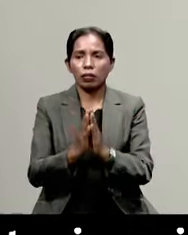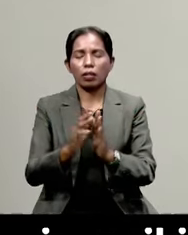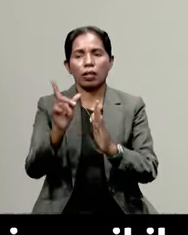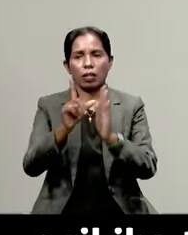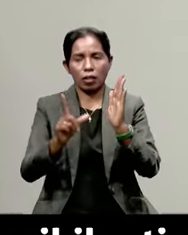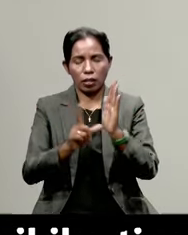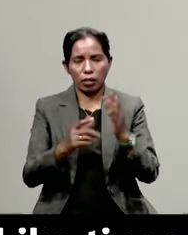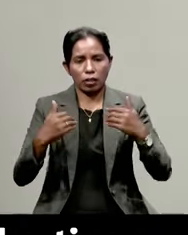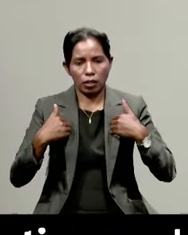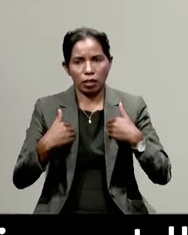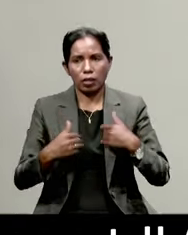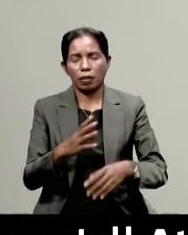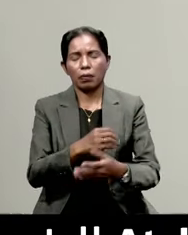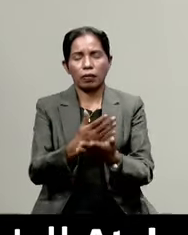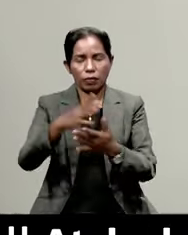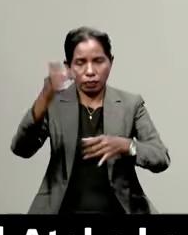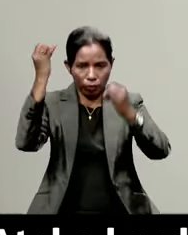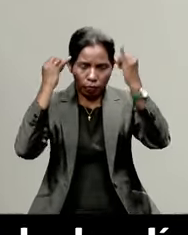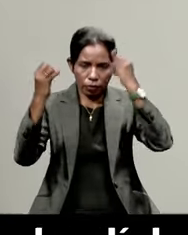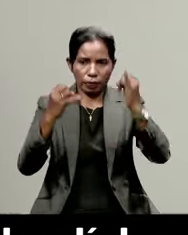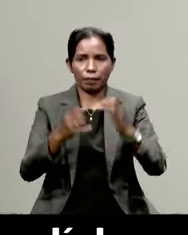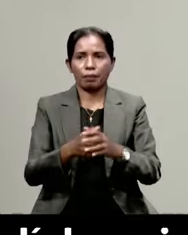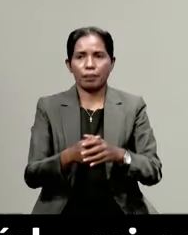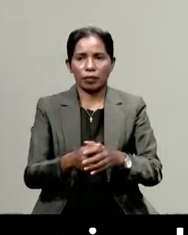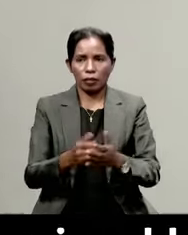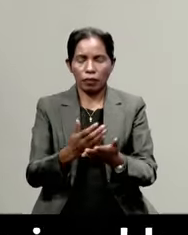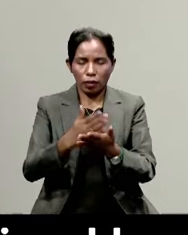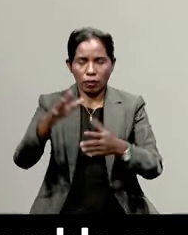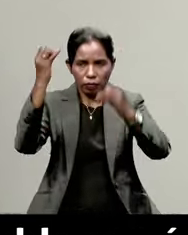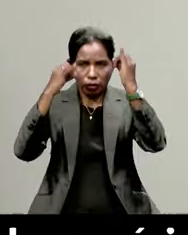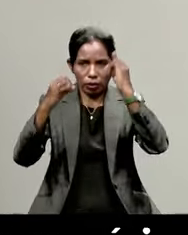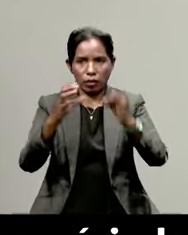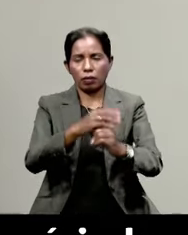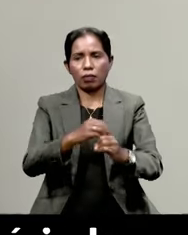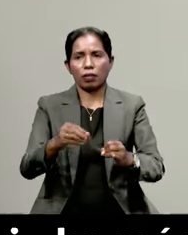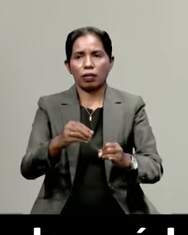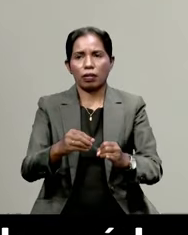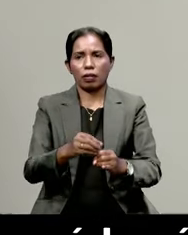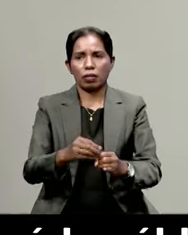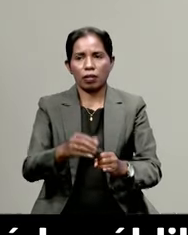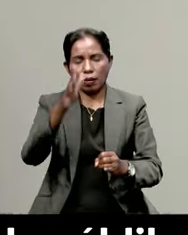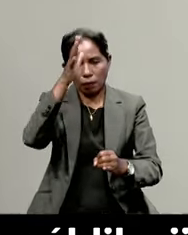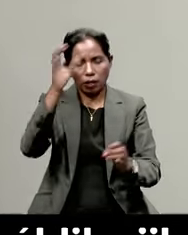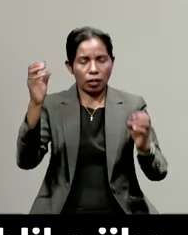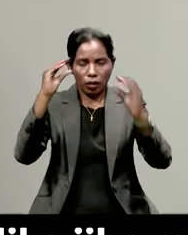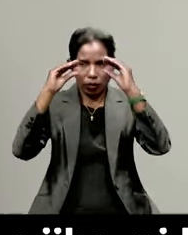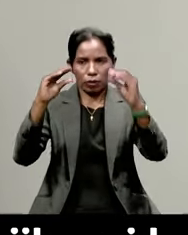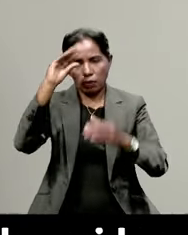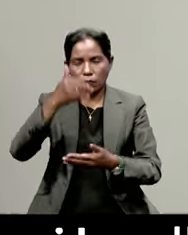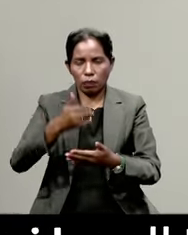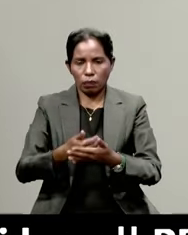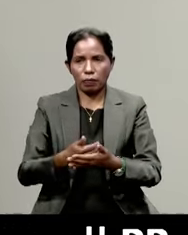iona nusa ba la socializa lei ya te ola se socializa antu ne ama maksala ama la nori agora o ano